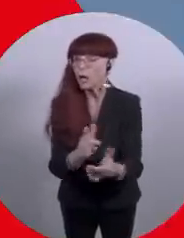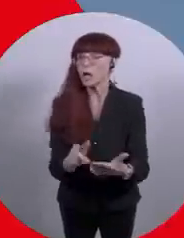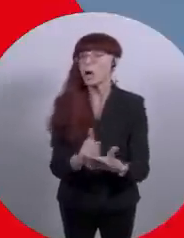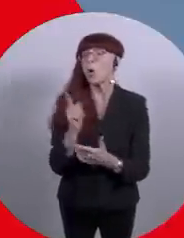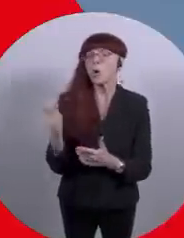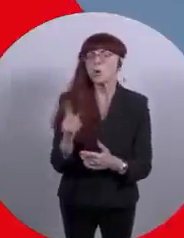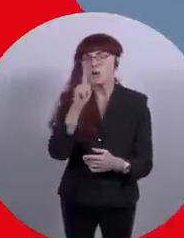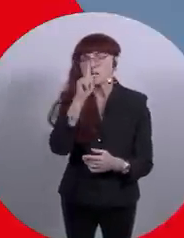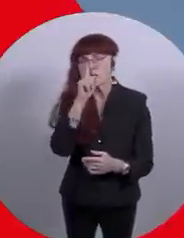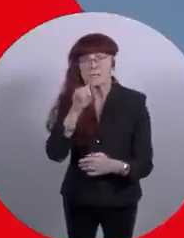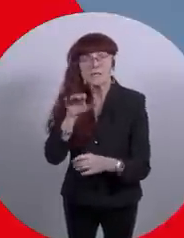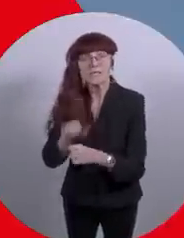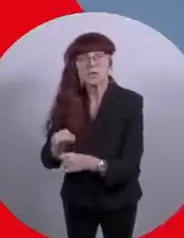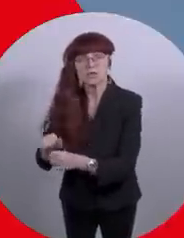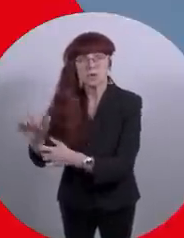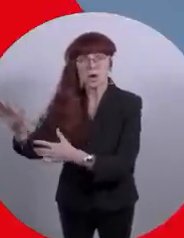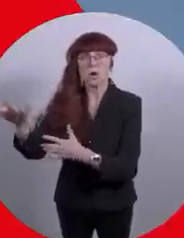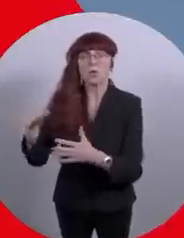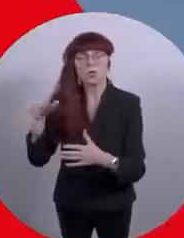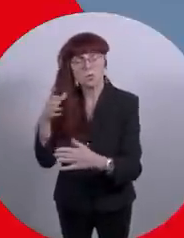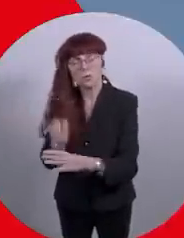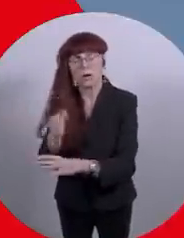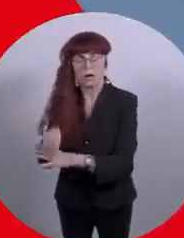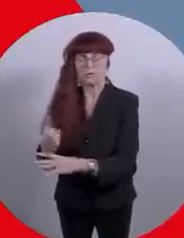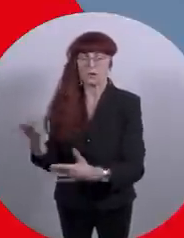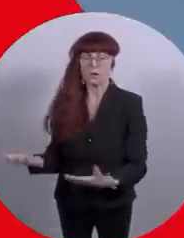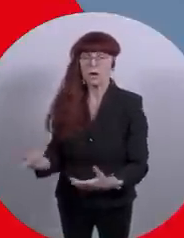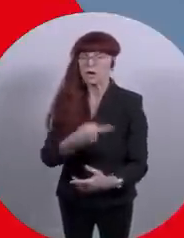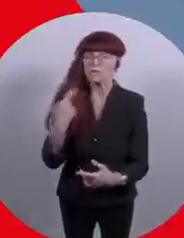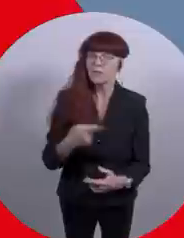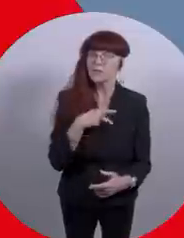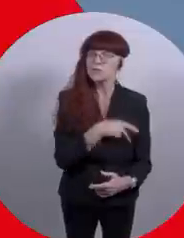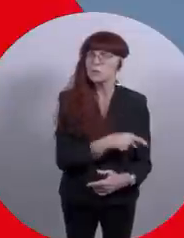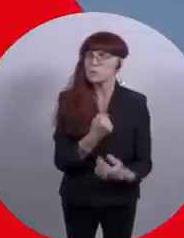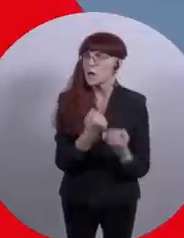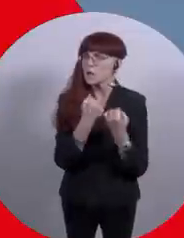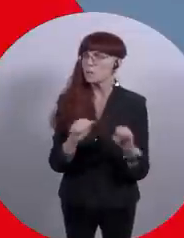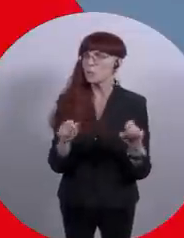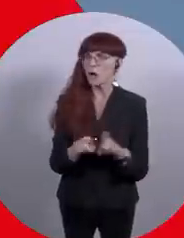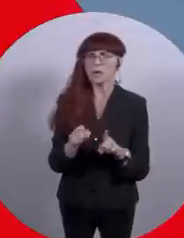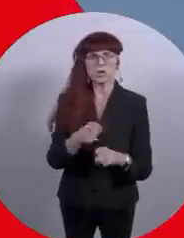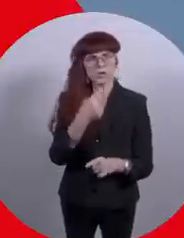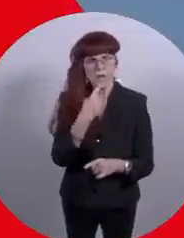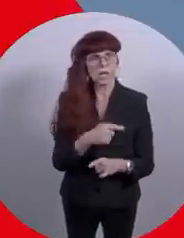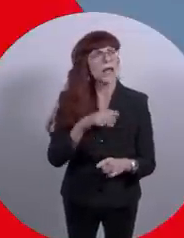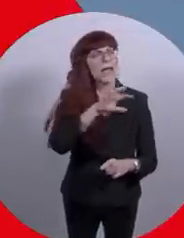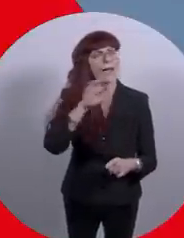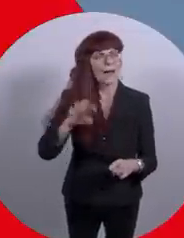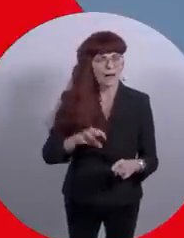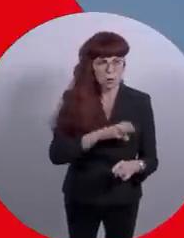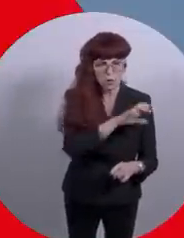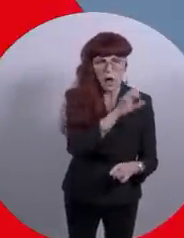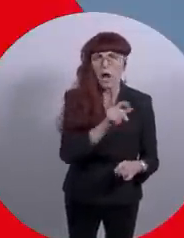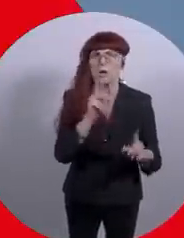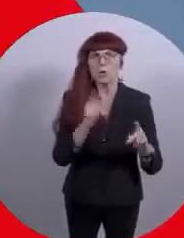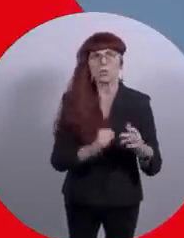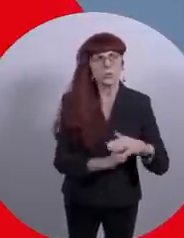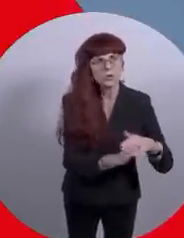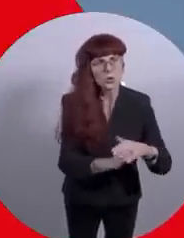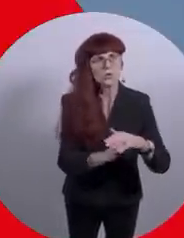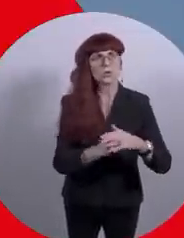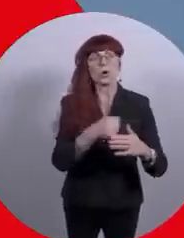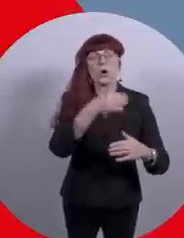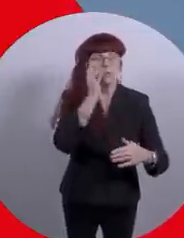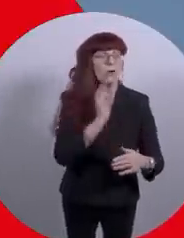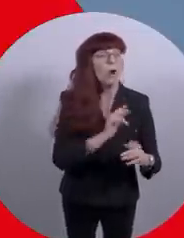sexistischen Übergriffe und wir als Sozialdemokratinnen stehen für regionale Unterstützung der Frauenberatungsstellen der